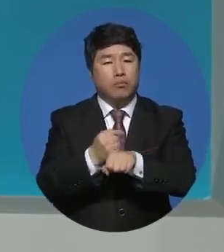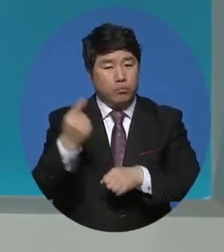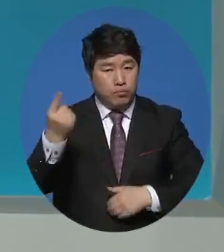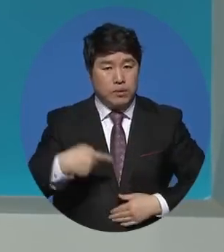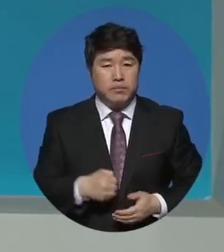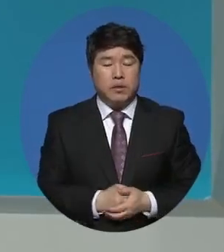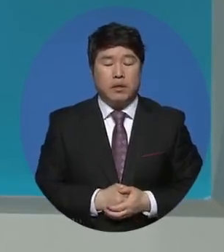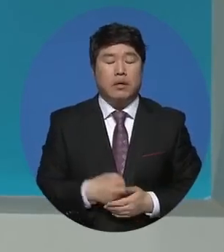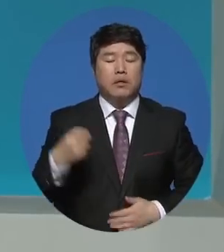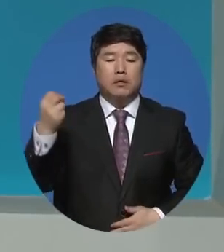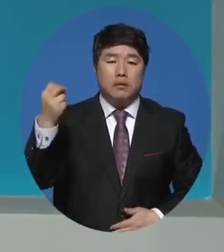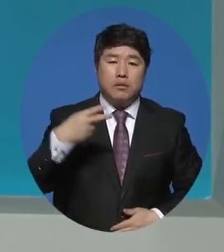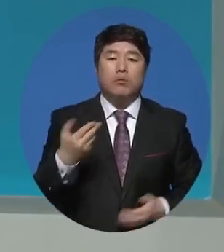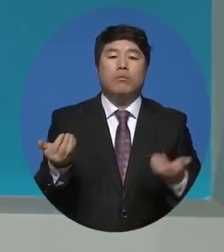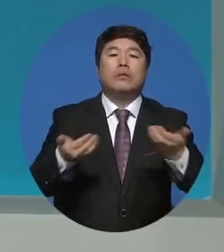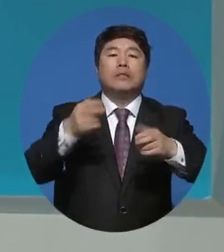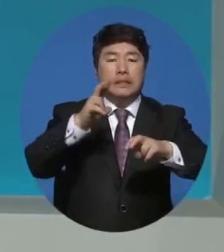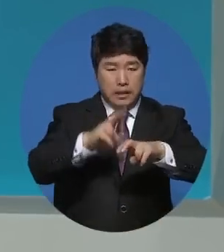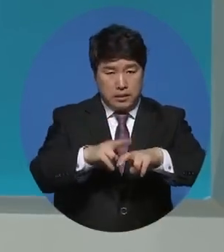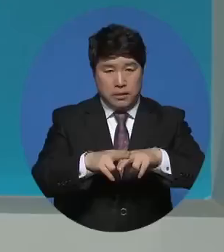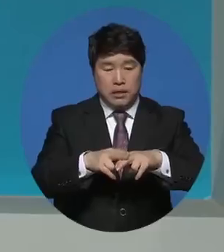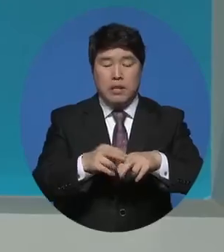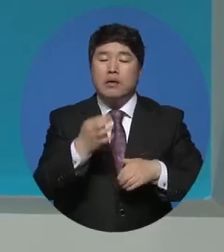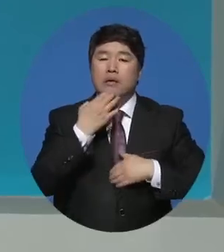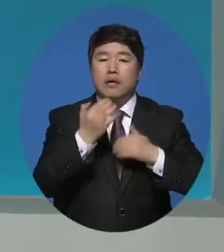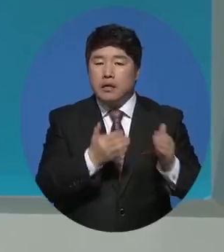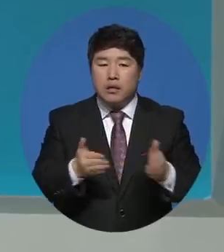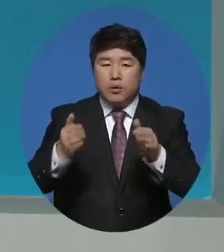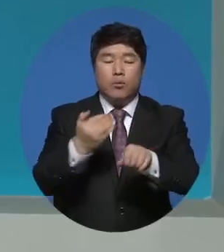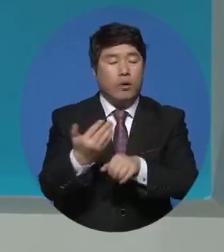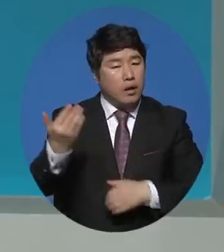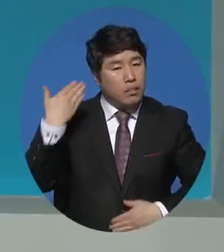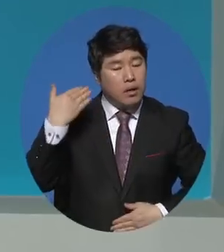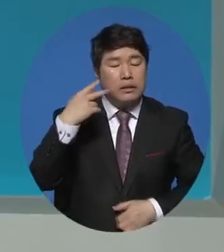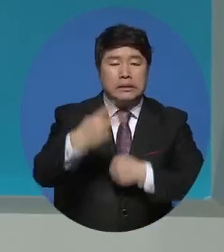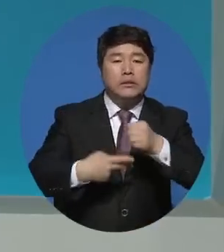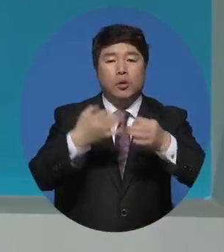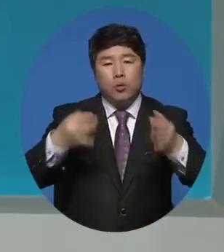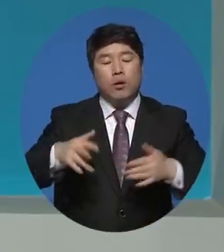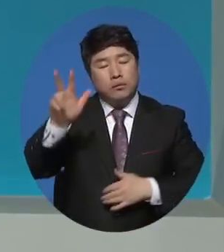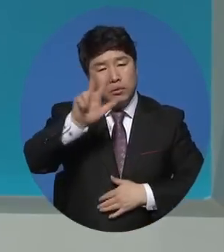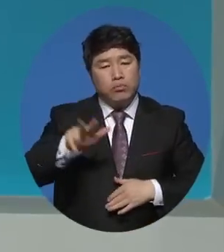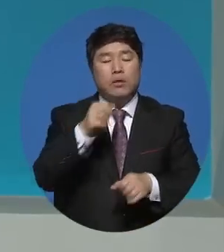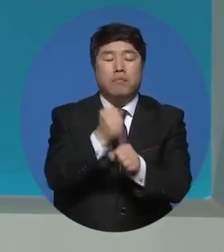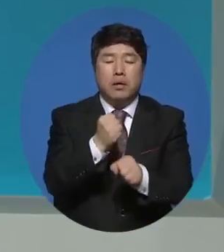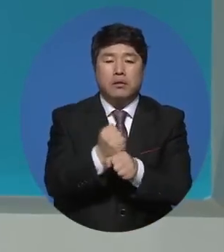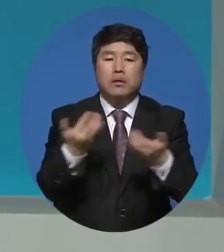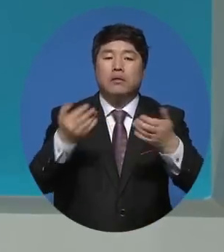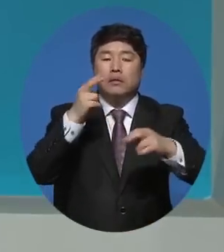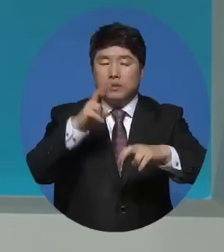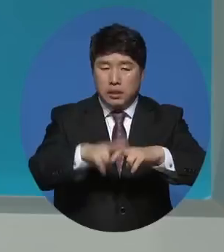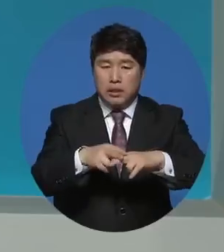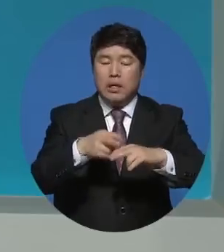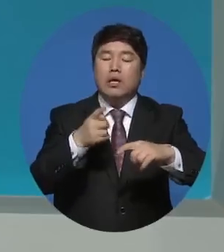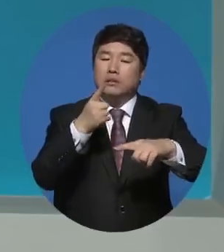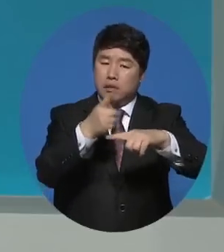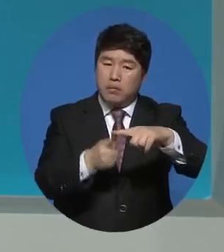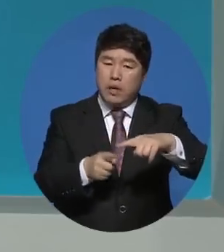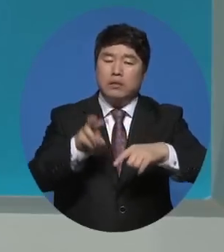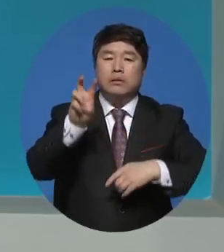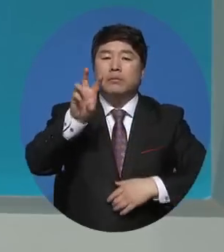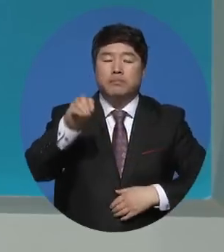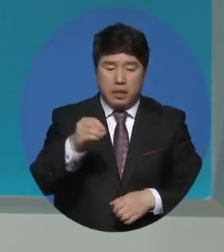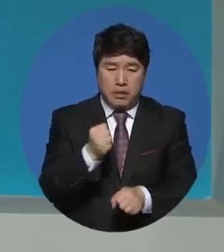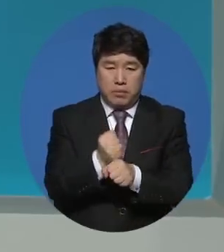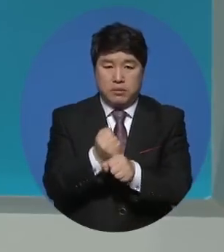왔습니다 그리고 일자리 경기도가 지난 2년 동안 전국에서 만든 일자리에 절반인 30만 개를